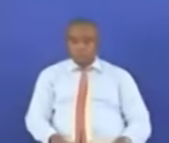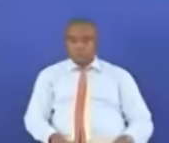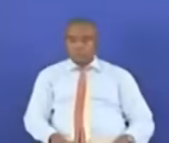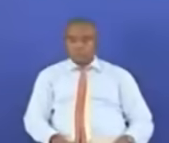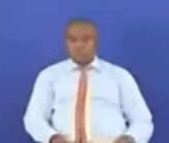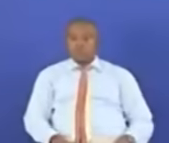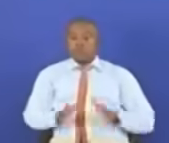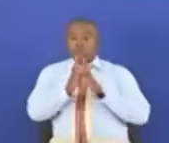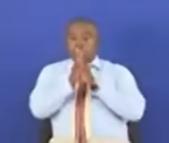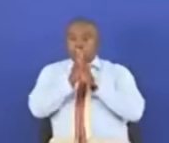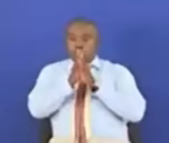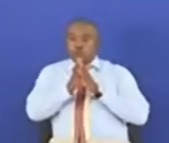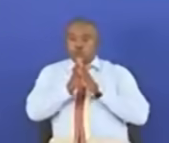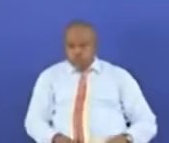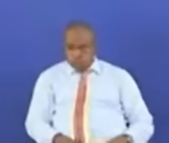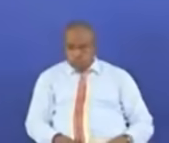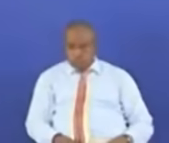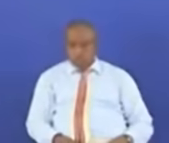Nakushukuru sana.